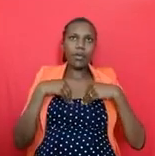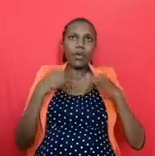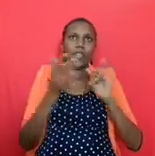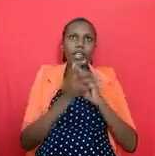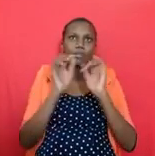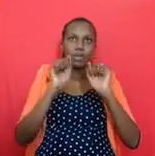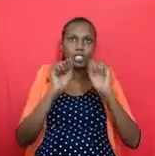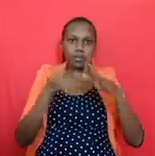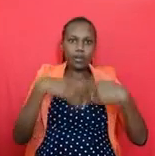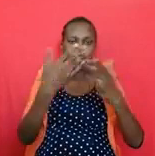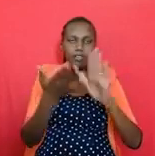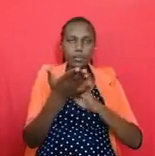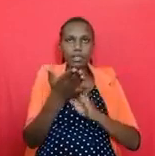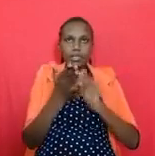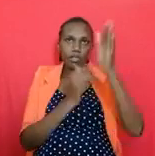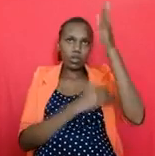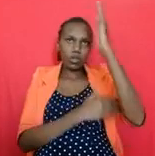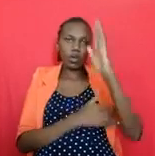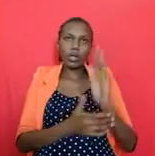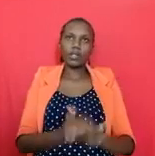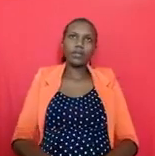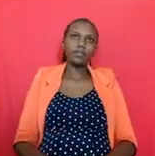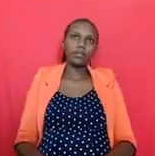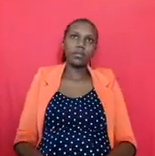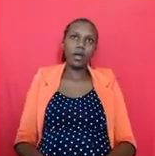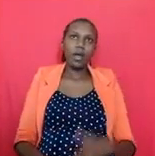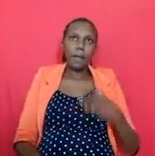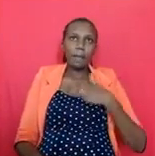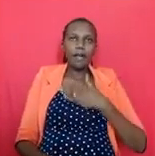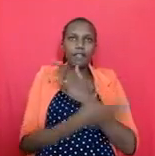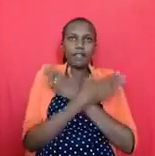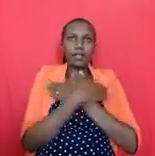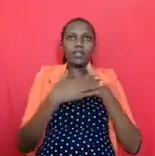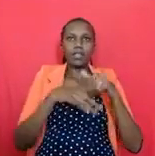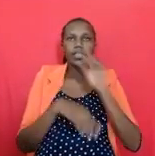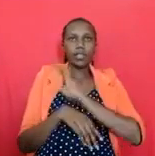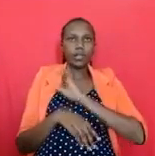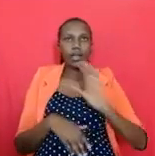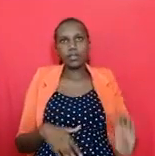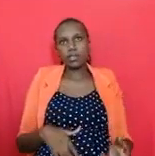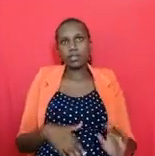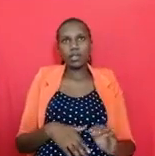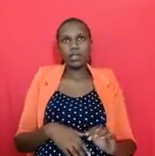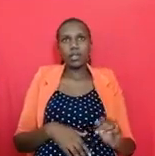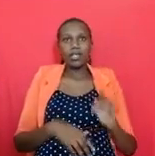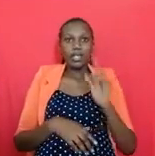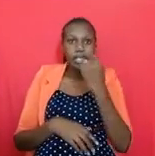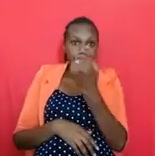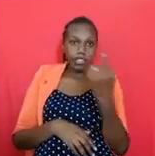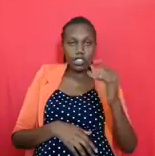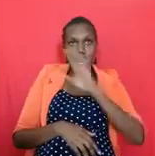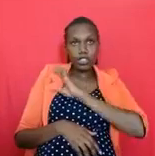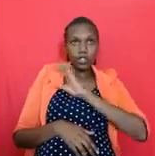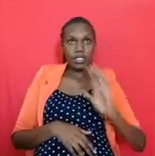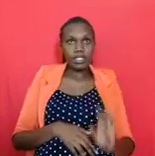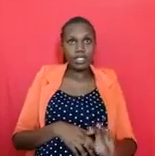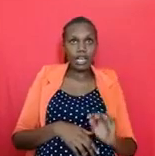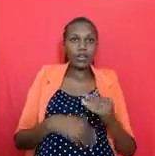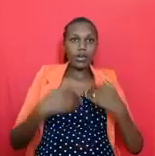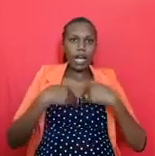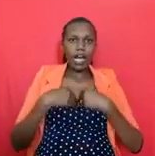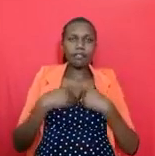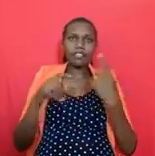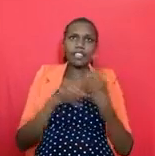ringirehe ugoci kuri ngai endwa kwa thiini wa ngai mukristiano wothe na mwitikia